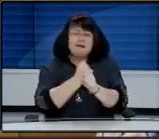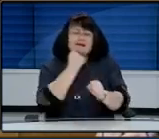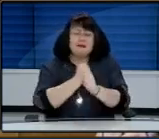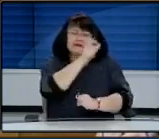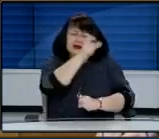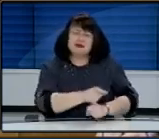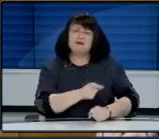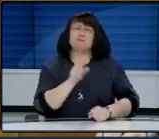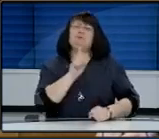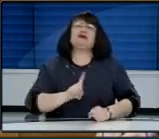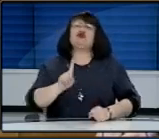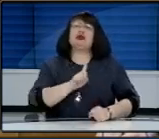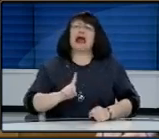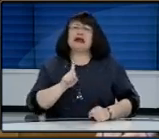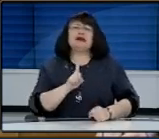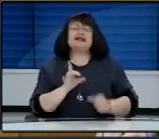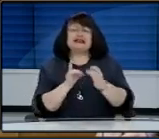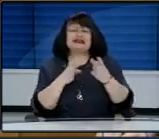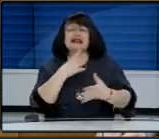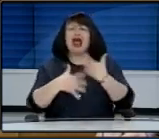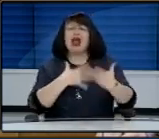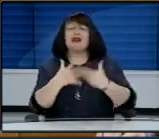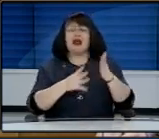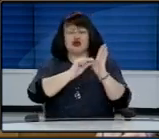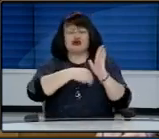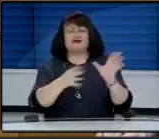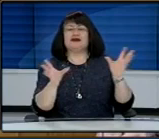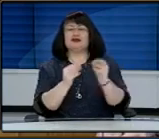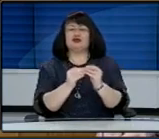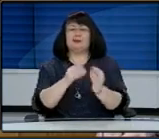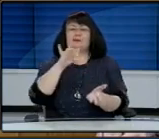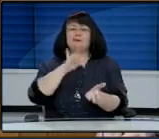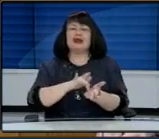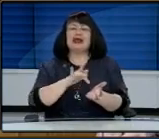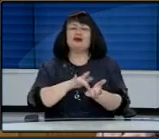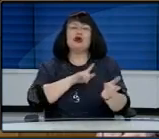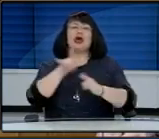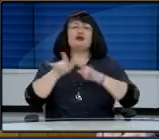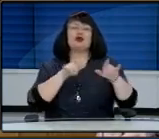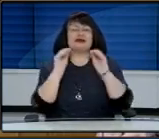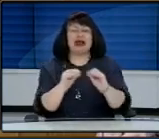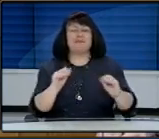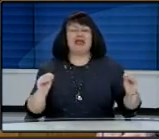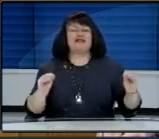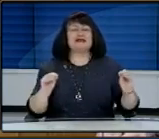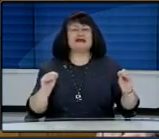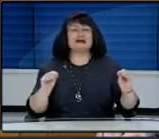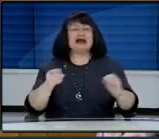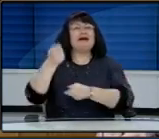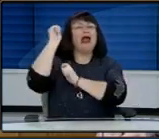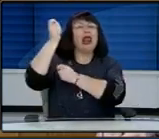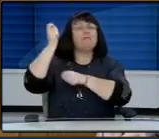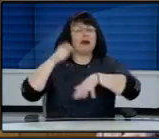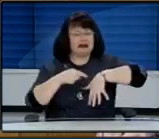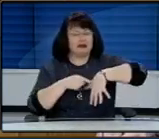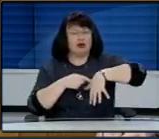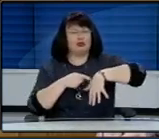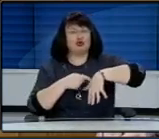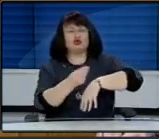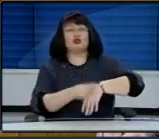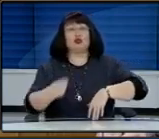σας σε μια σκανδαλώδη σύμβαση για το κέντρο αεροπορικής εκπαίδευσης στην Καλαμάτα, που θα υπερβεί,